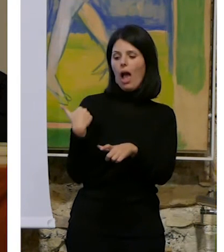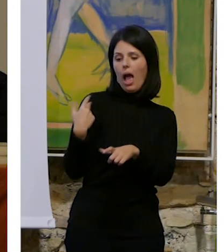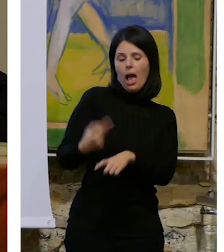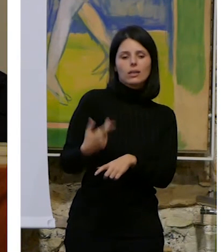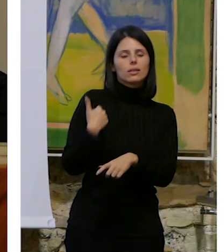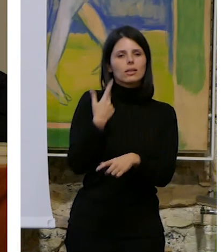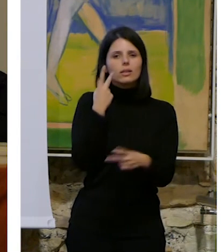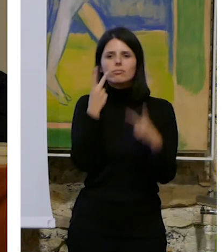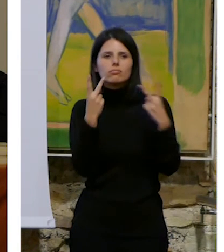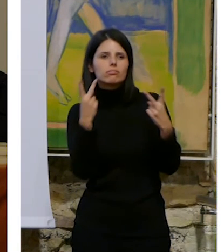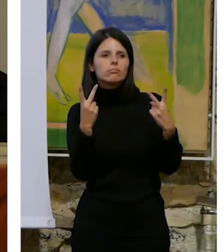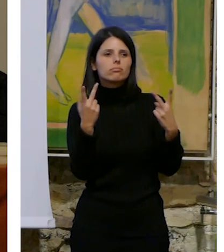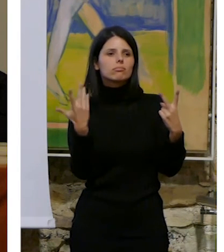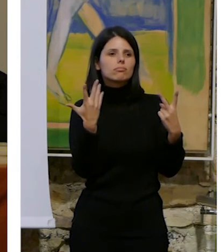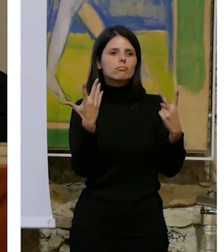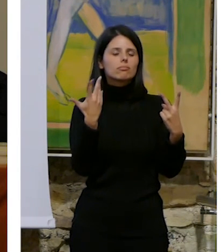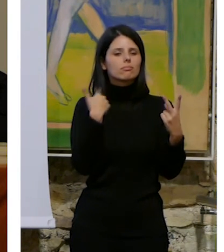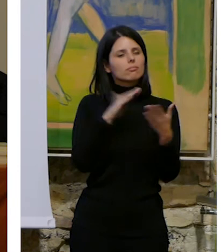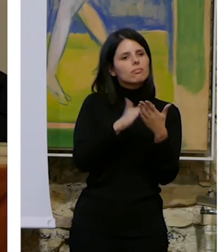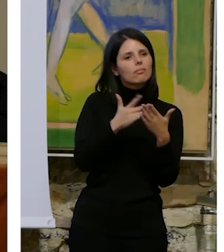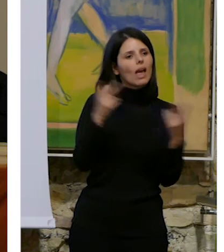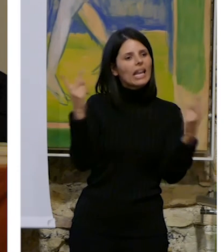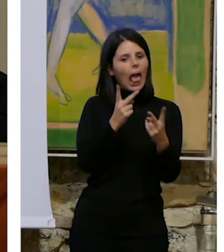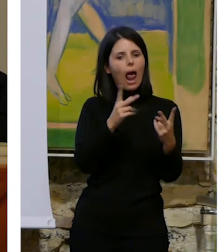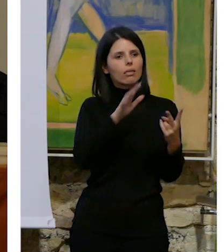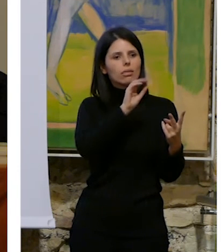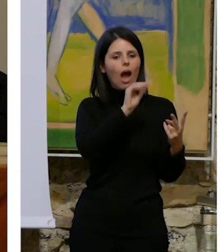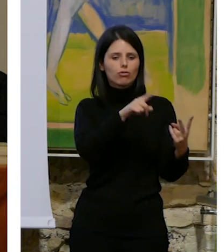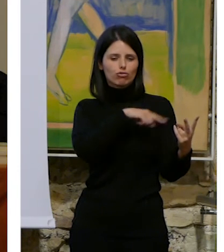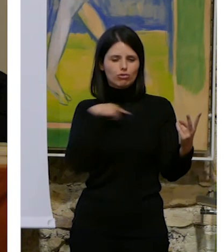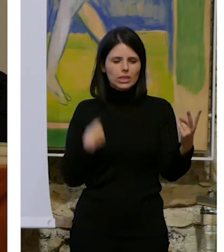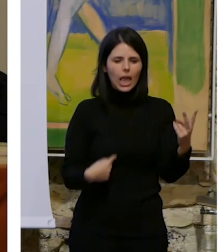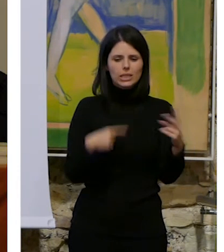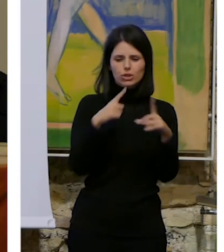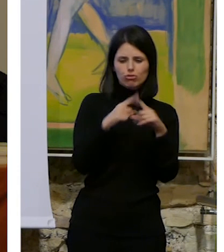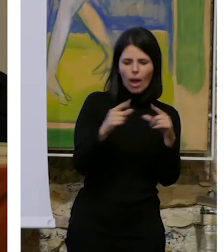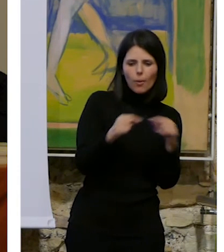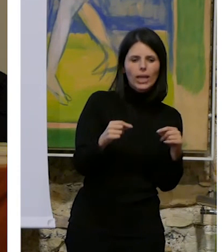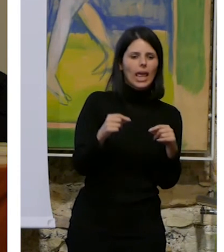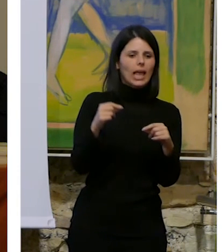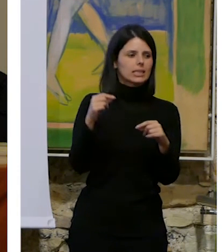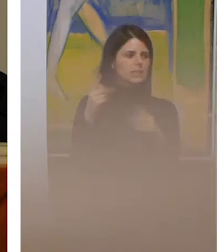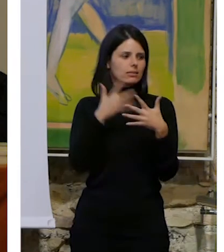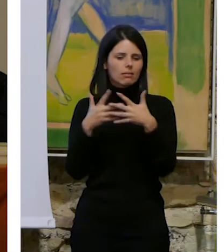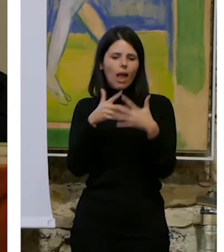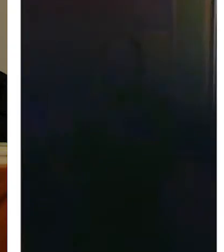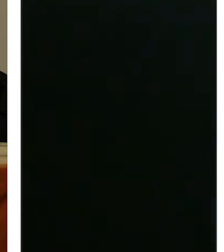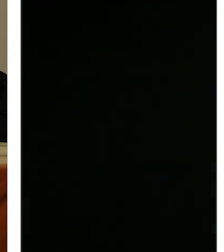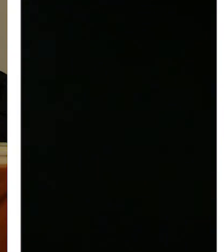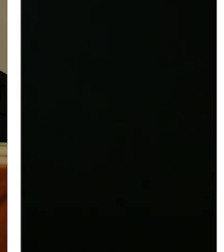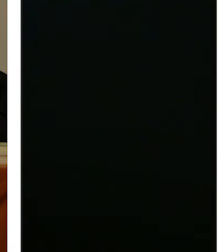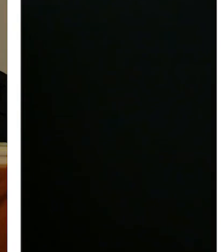a vedere, considerare delle realtà cinesi, giapponesi, canadesi, eccetera. E da quando